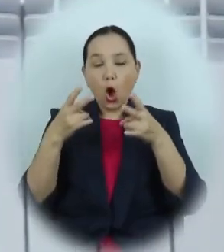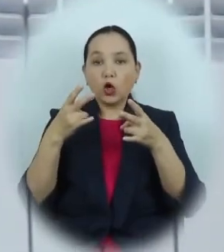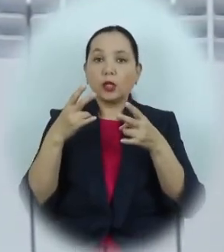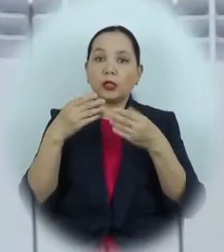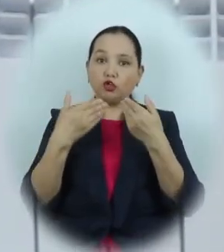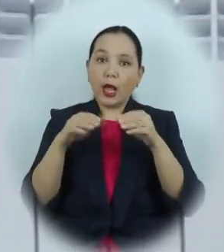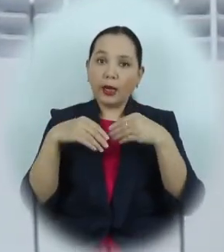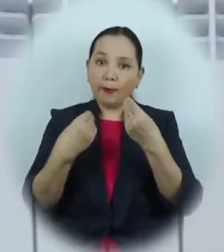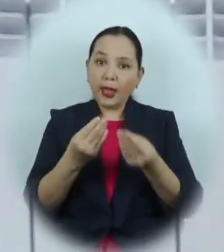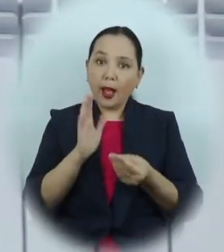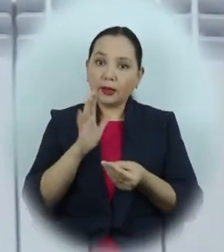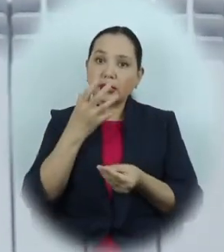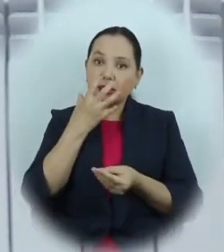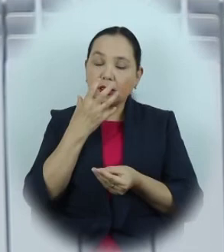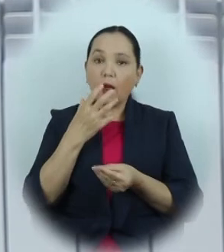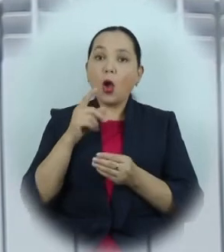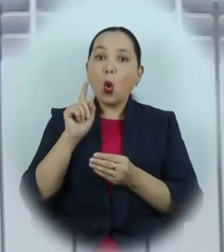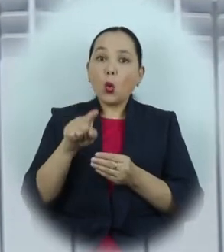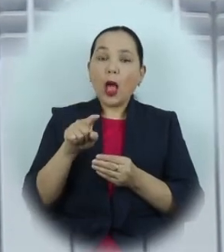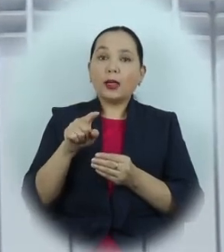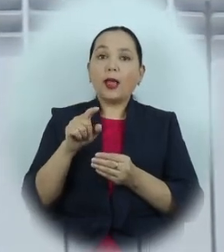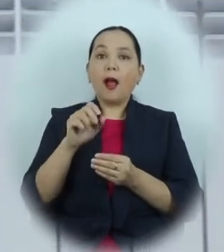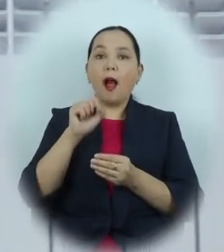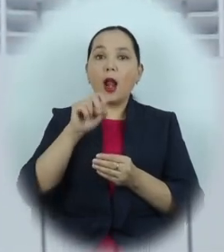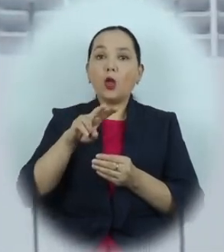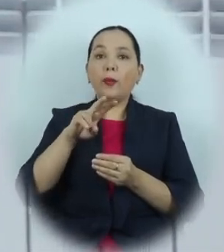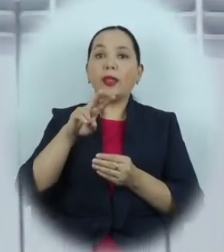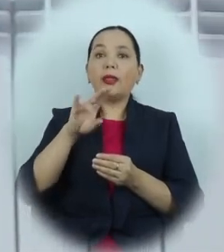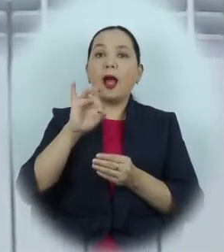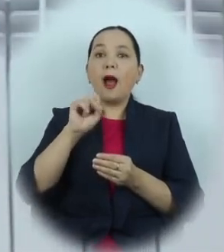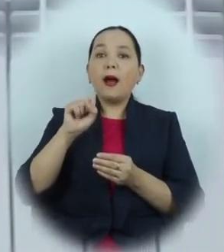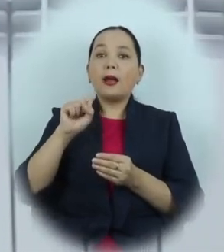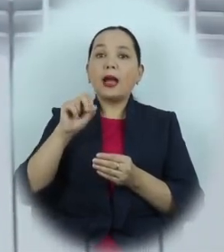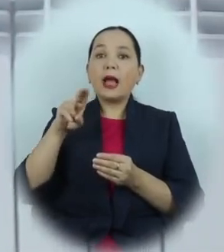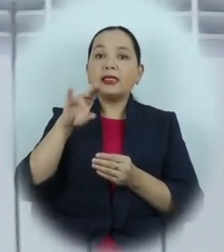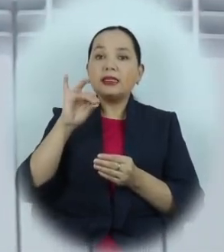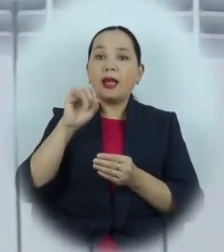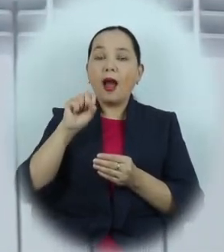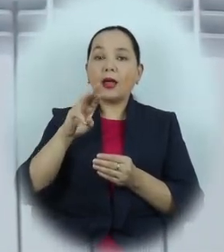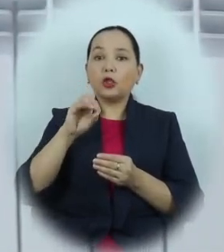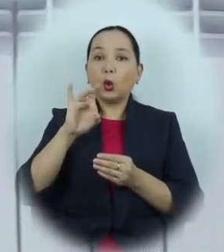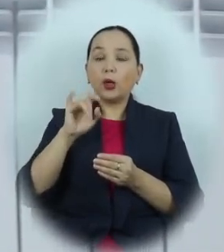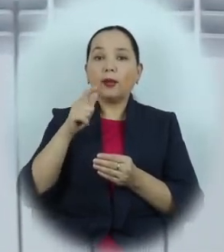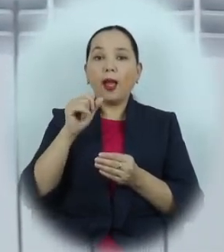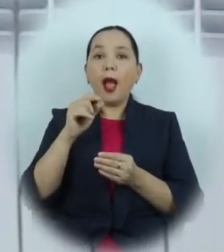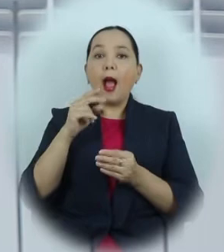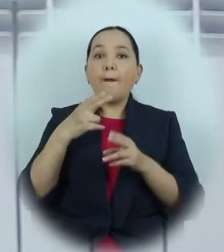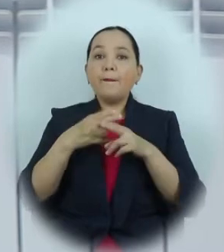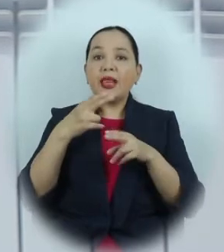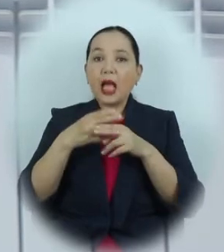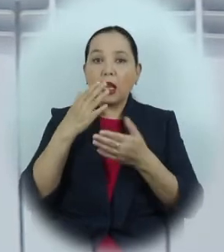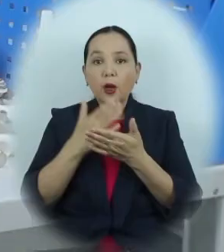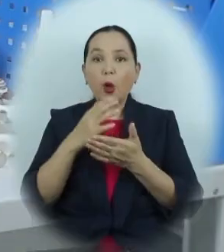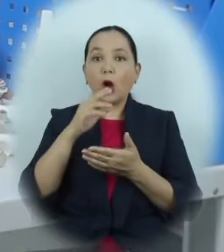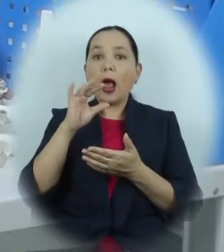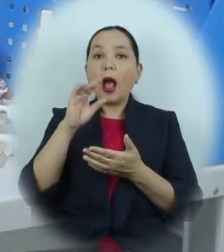mutatil chiqarib beradi. Bularga alüminyum radyatorga, bularda radyatorning alüminyum metalli bor,